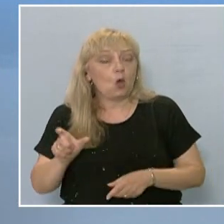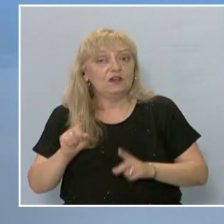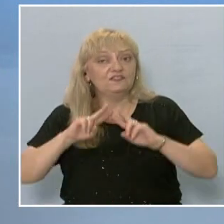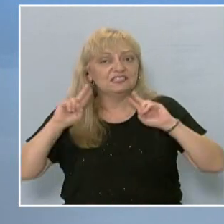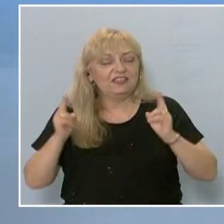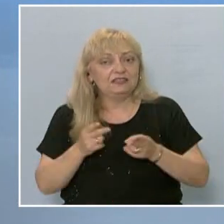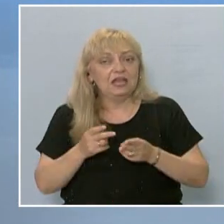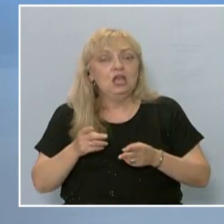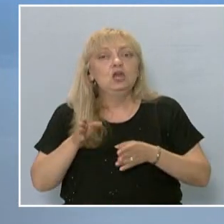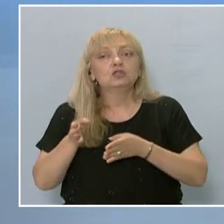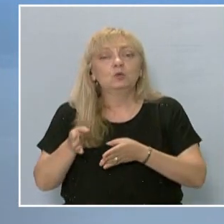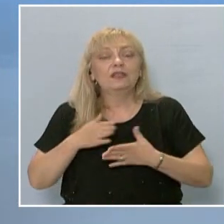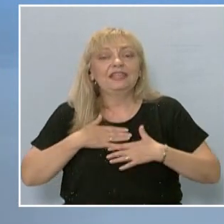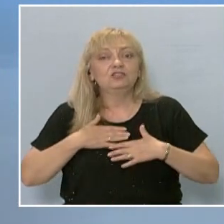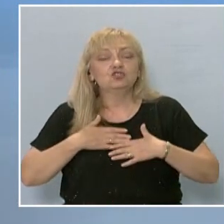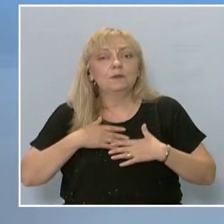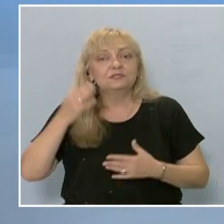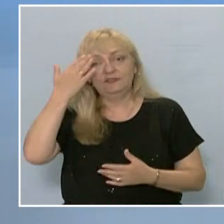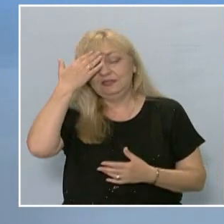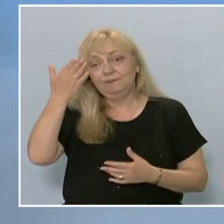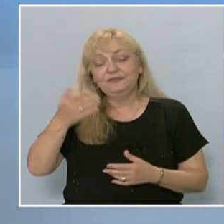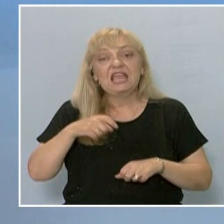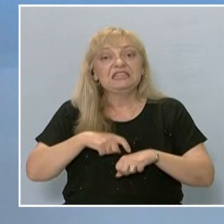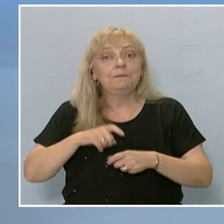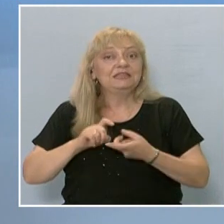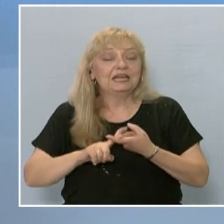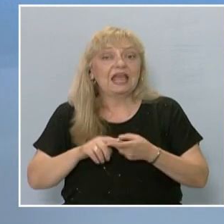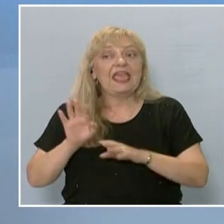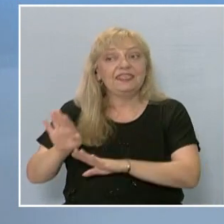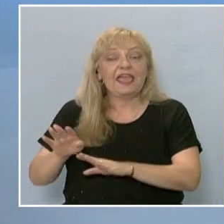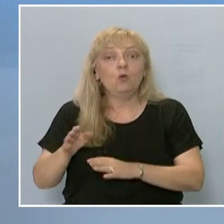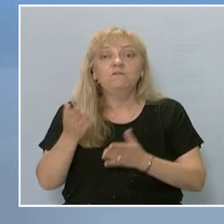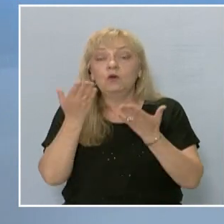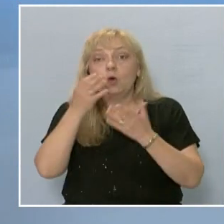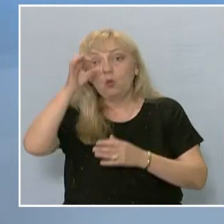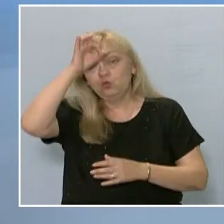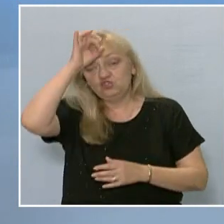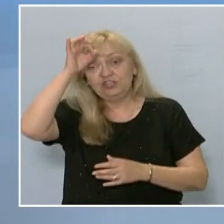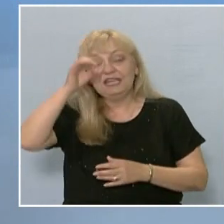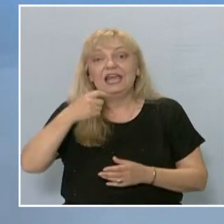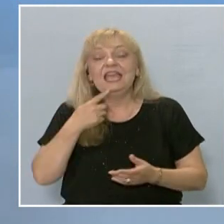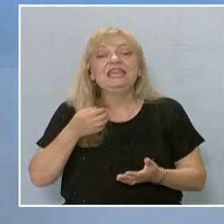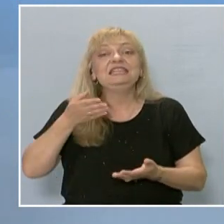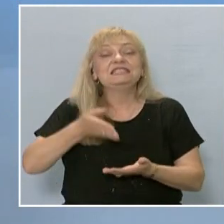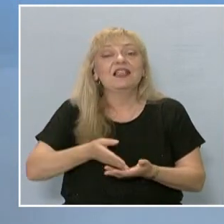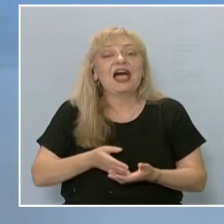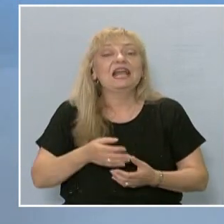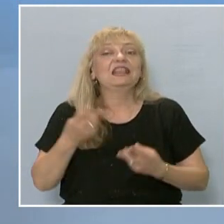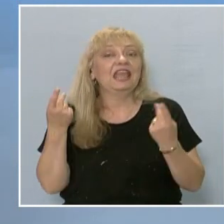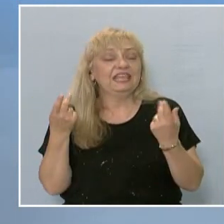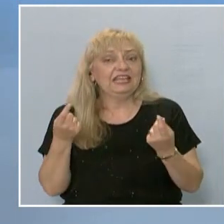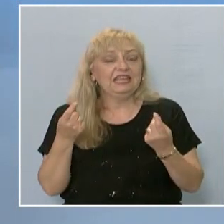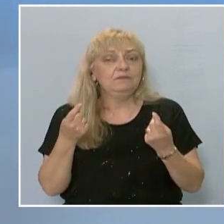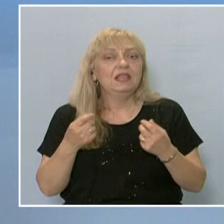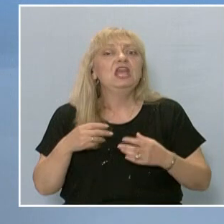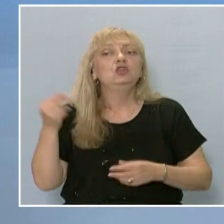техните собствени признания димитър караманчев е негов ученик и залага на ролевите игри класическото изкуство